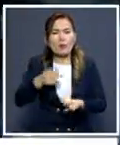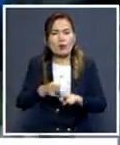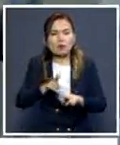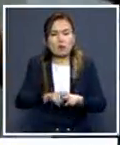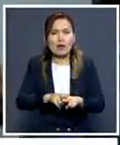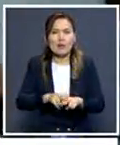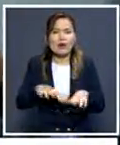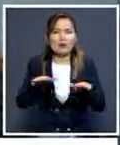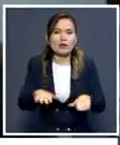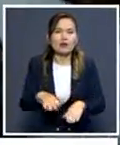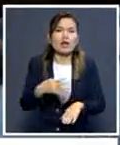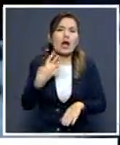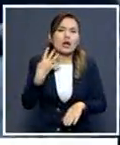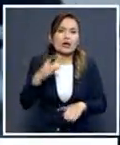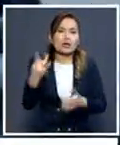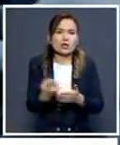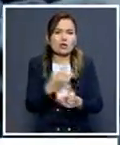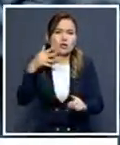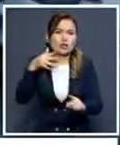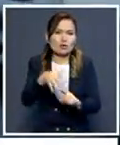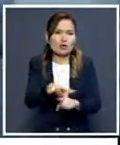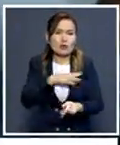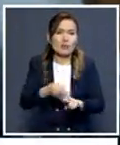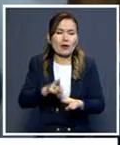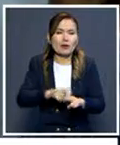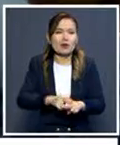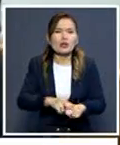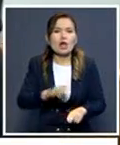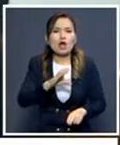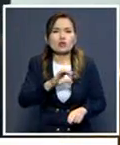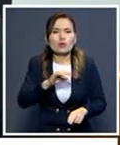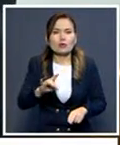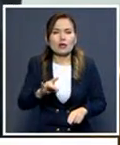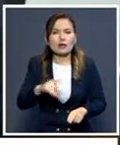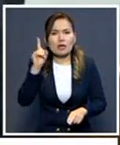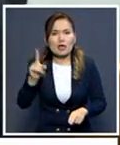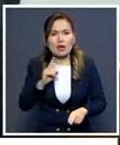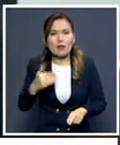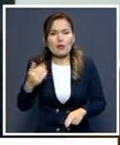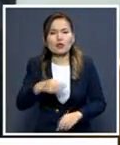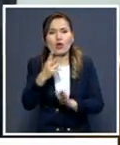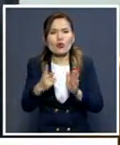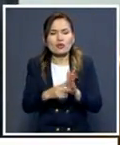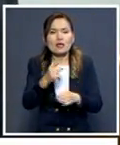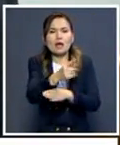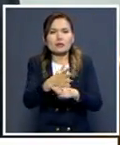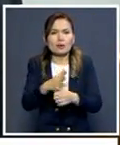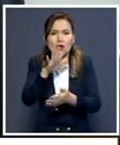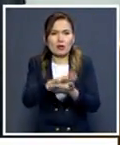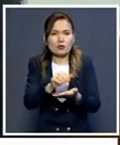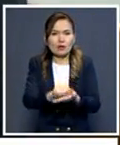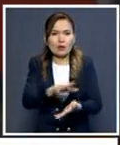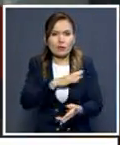хамастың позицияларына кемінде 40 рет соққы берген. Ал палестиналық содырлар Израиль жаққа 17 зымыран жіберді. Солардың